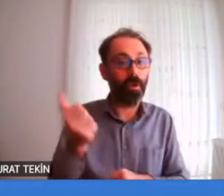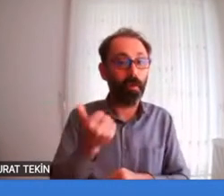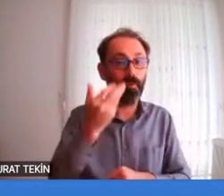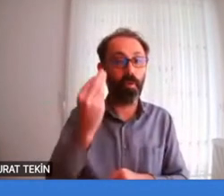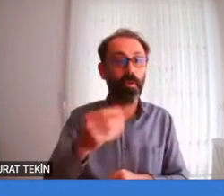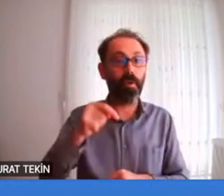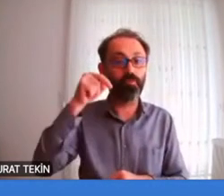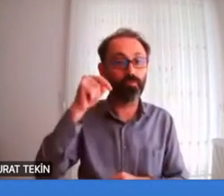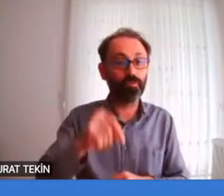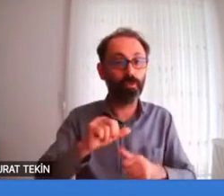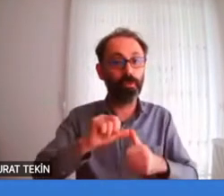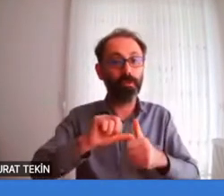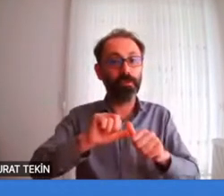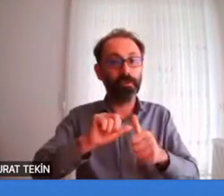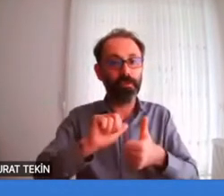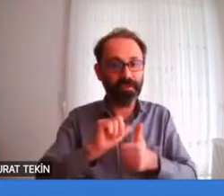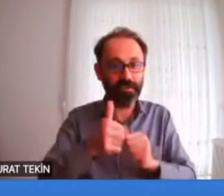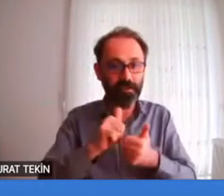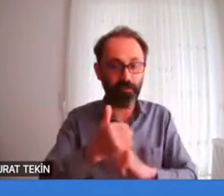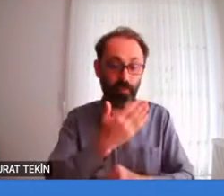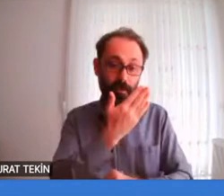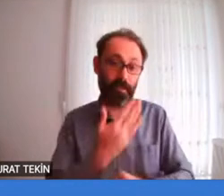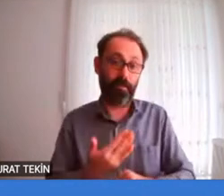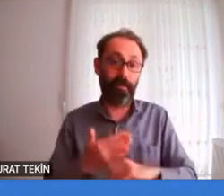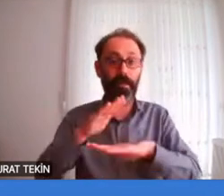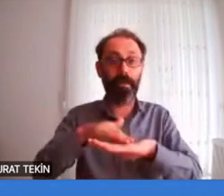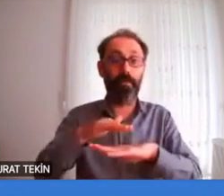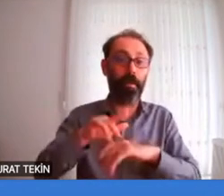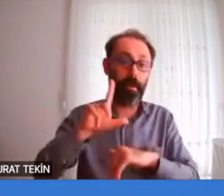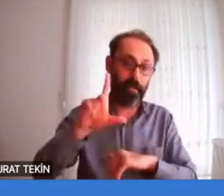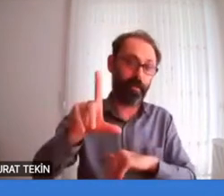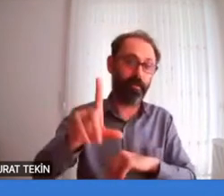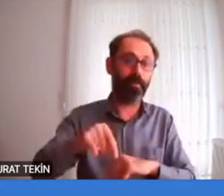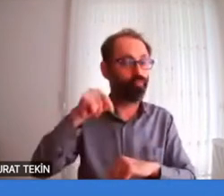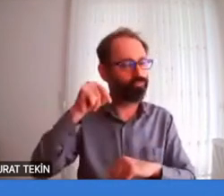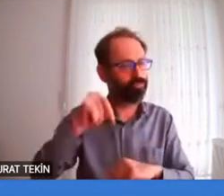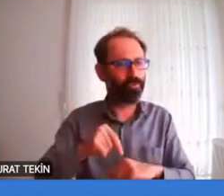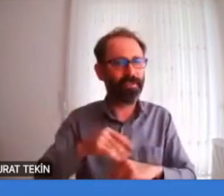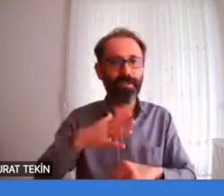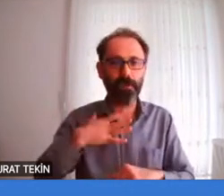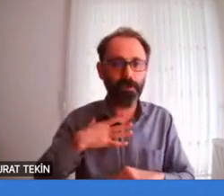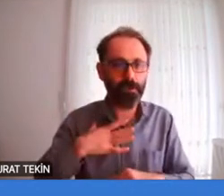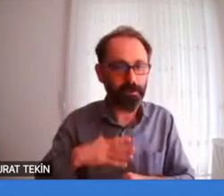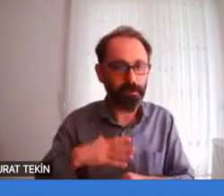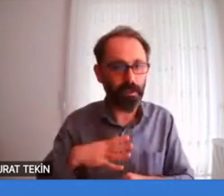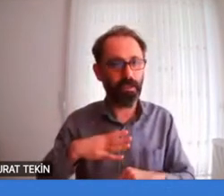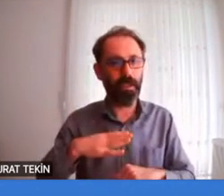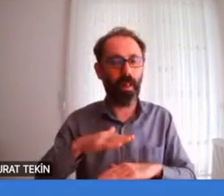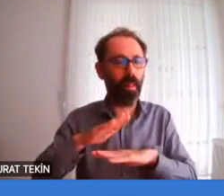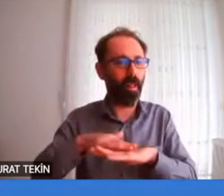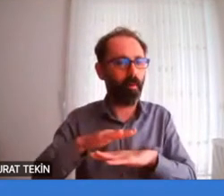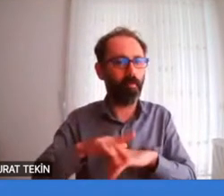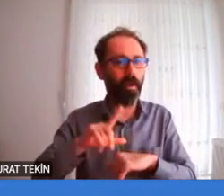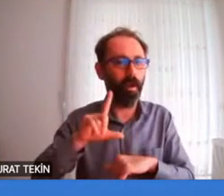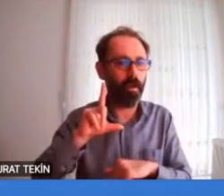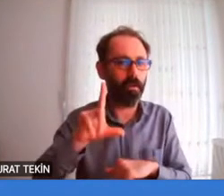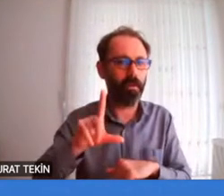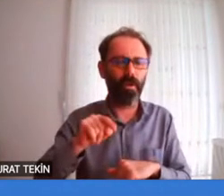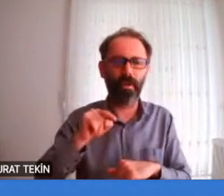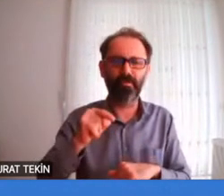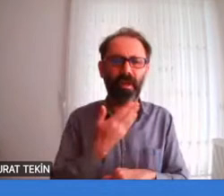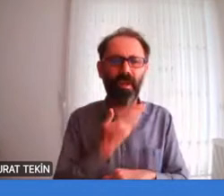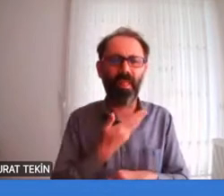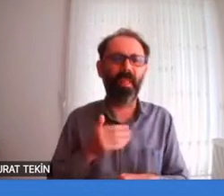yapsınlar. Gerçekten bu çok önemli. Bunu tutkuyla yapsınlar. Çünkü sevmeden hiçbir